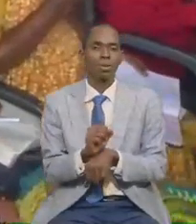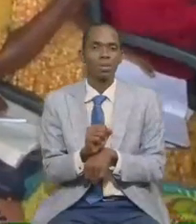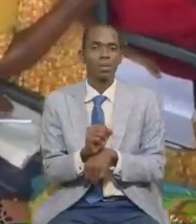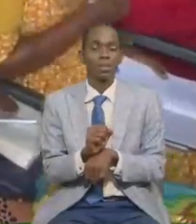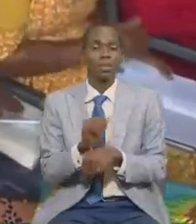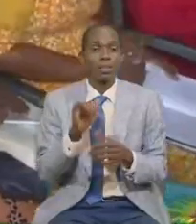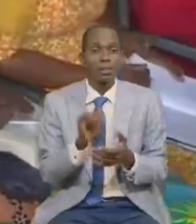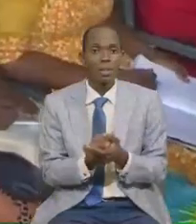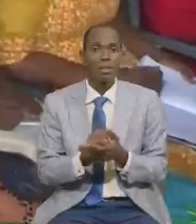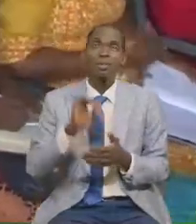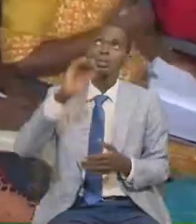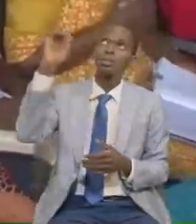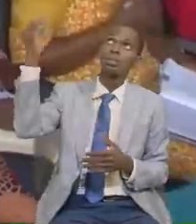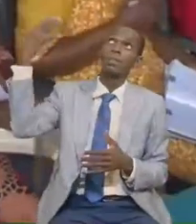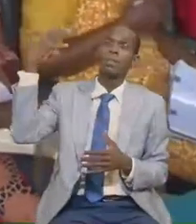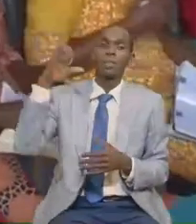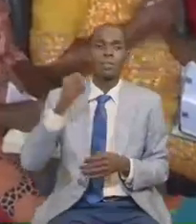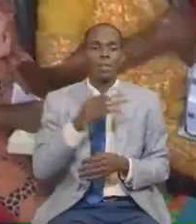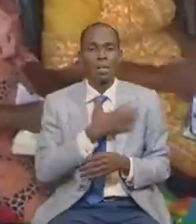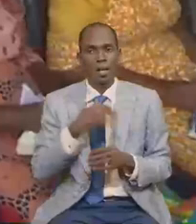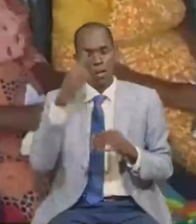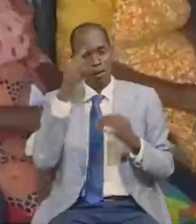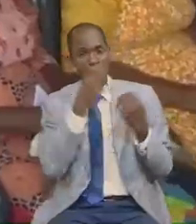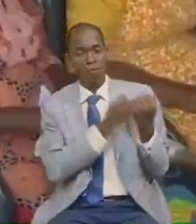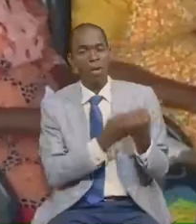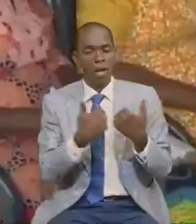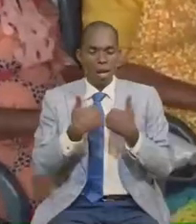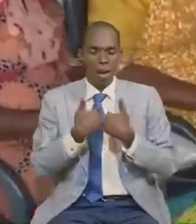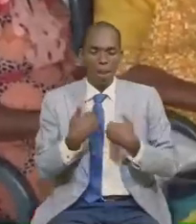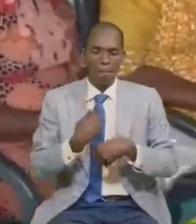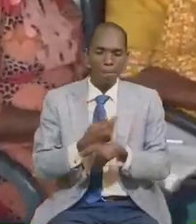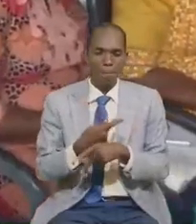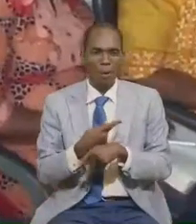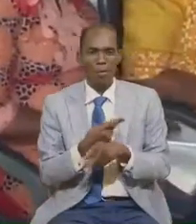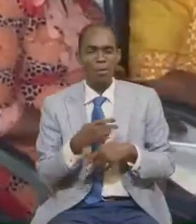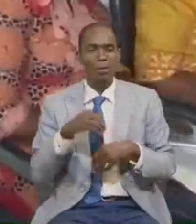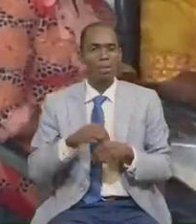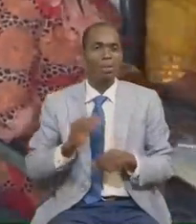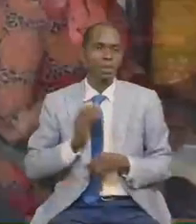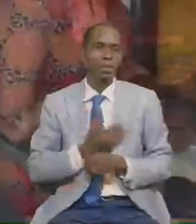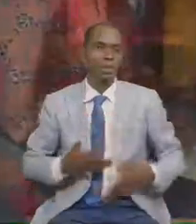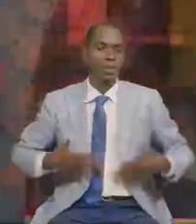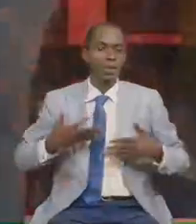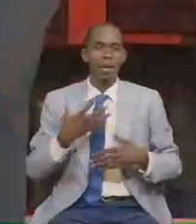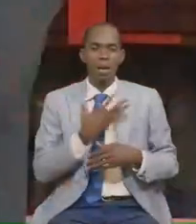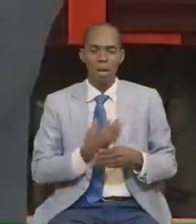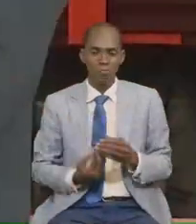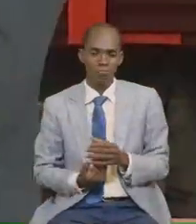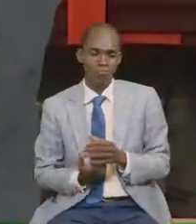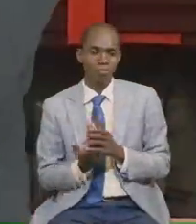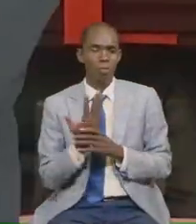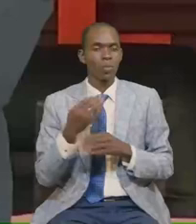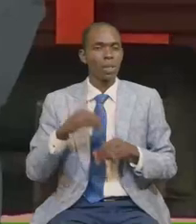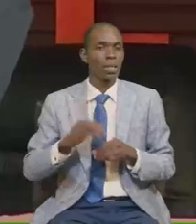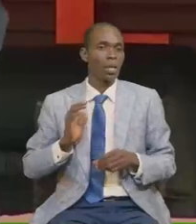que la grâce et la foi ont produites dans notre vie, générées dans nos vies,